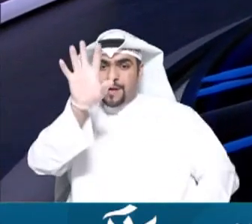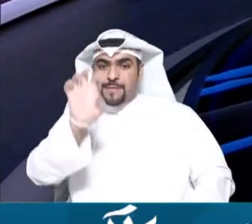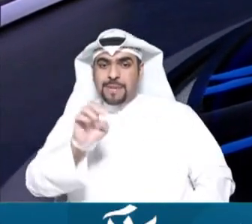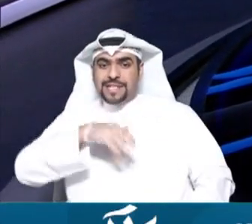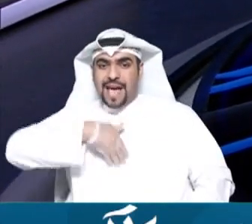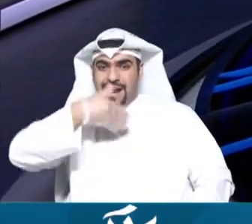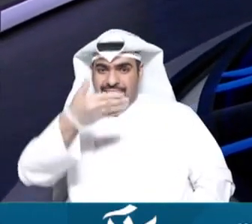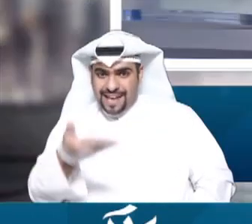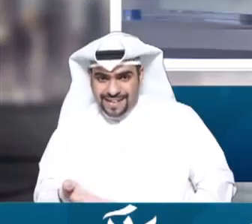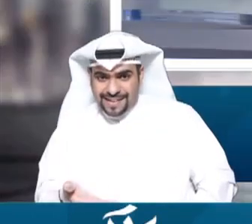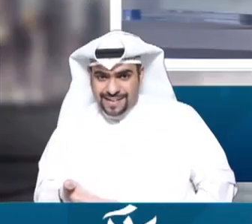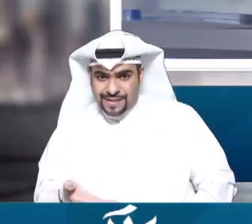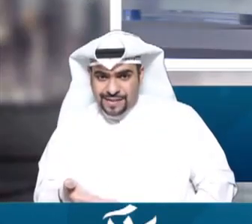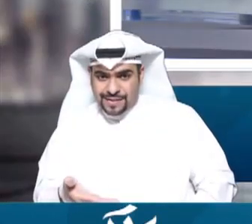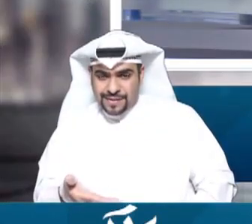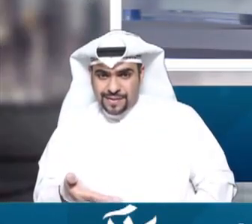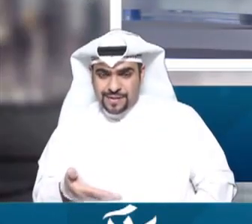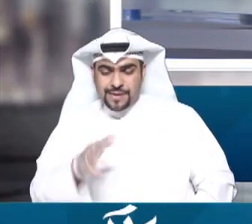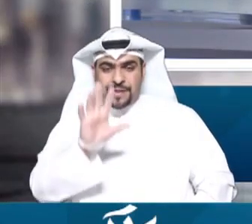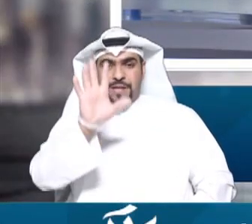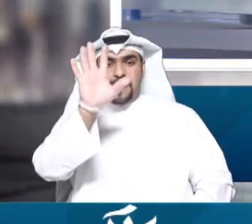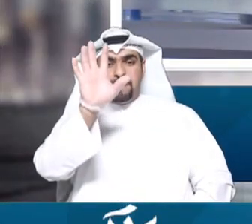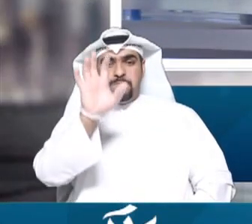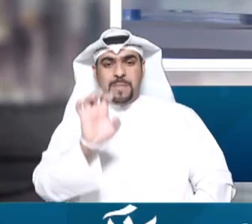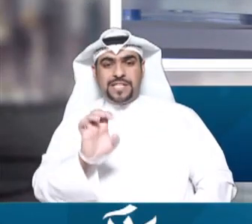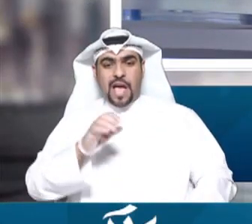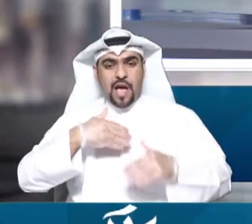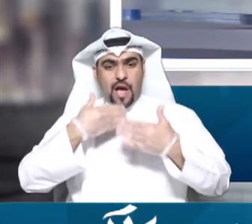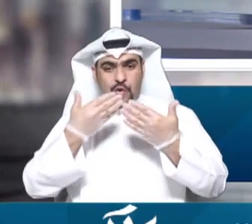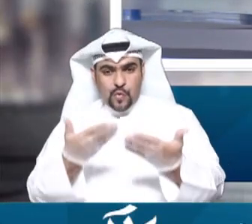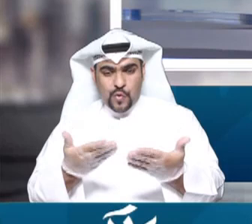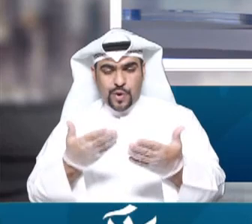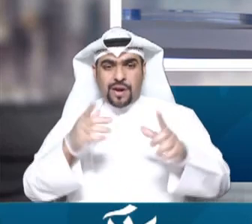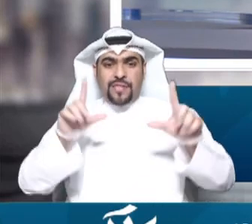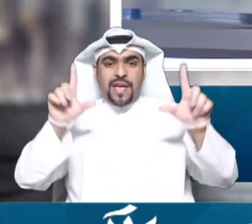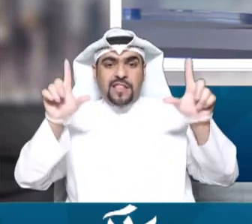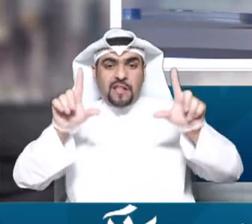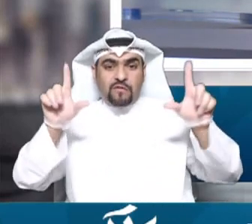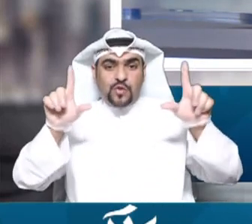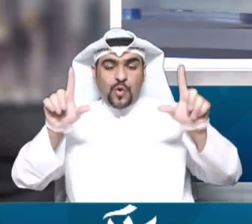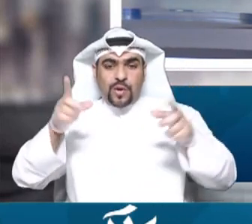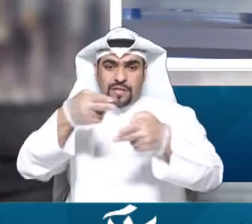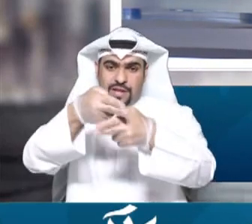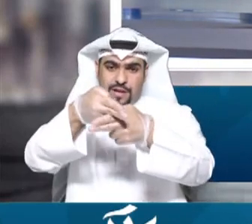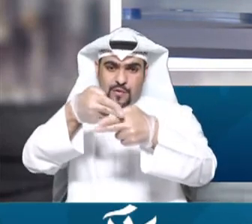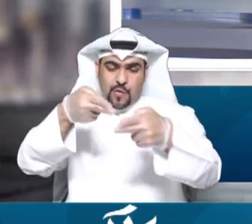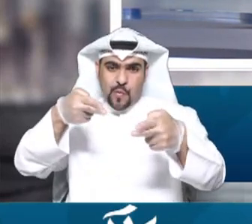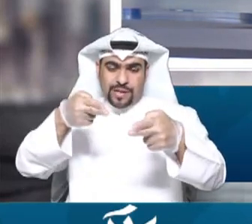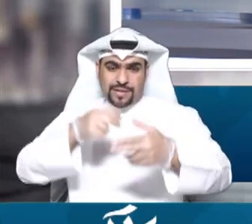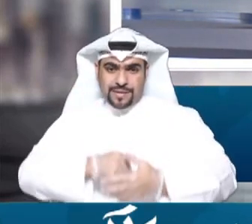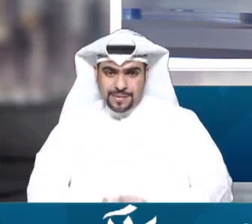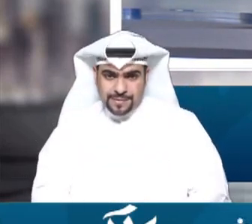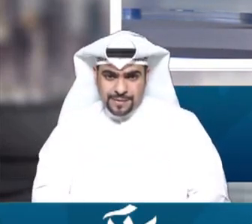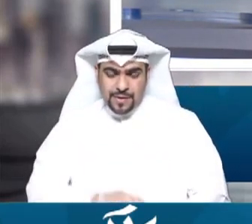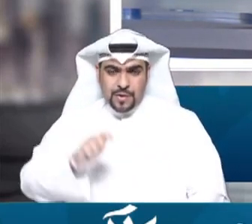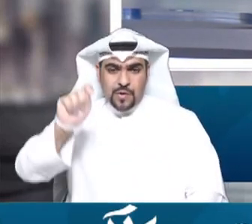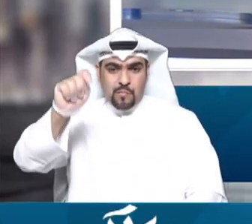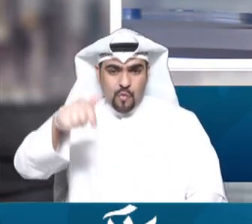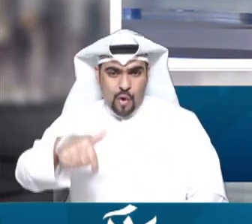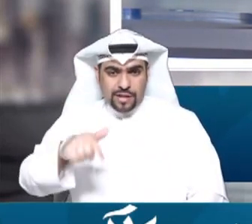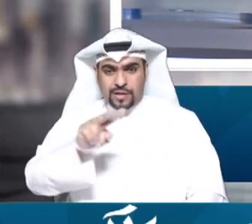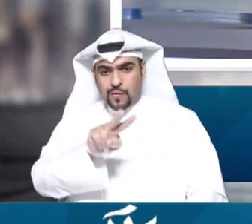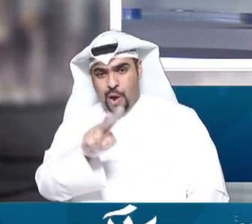النور أختي أنوار، ونمسي عليك ونمسي على كافة الأخوة المشاهدين مواطنين